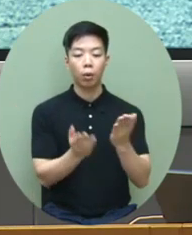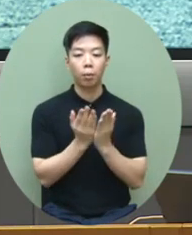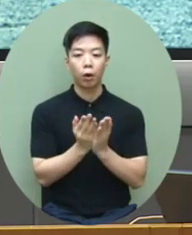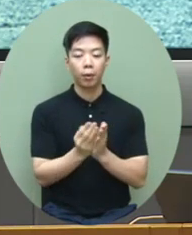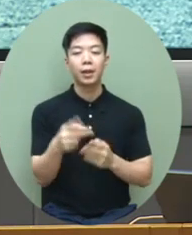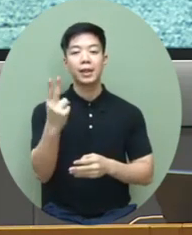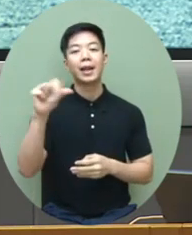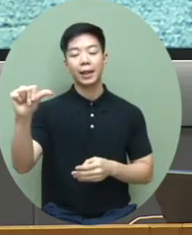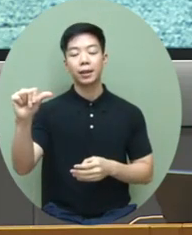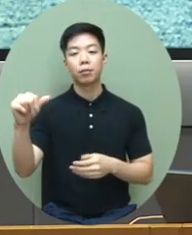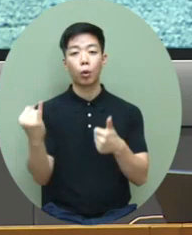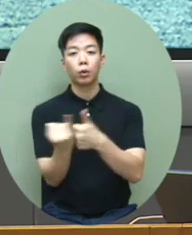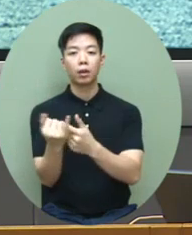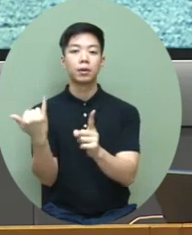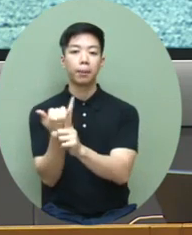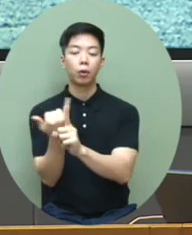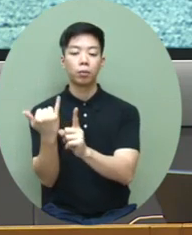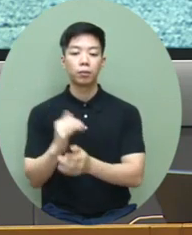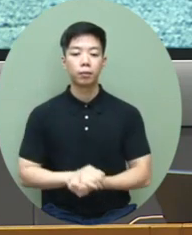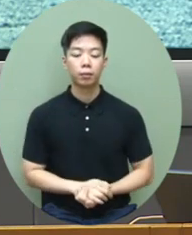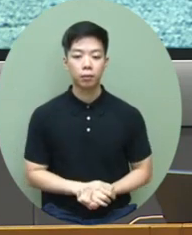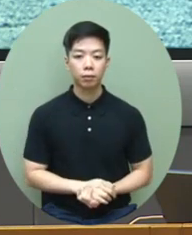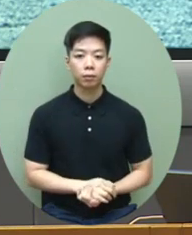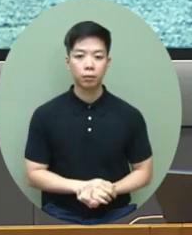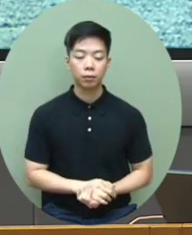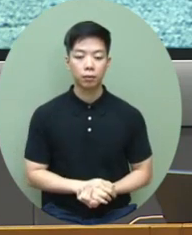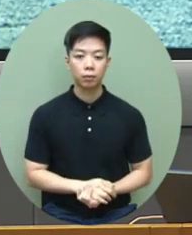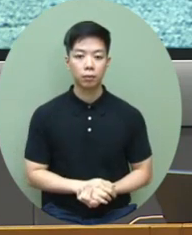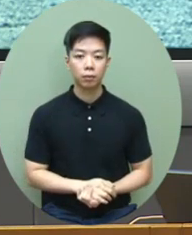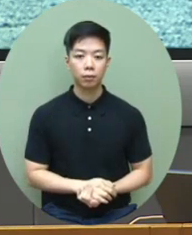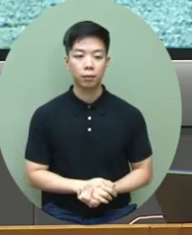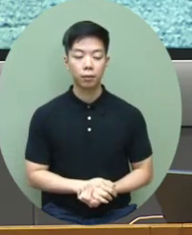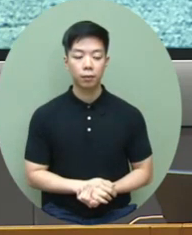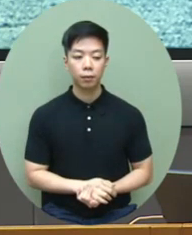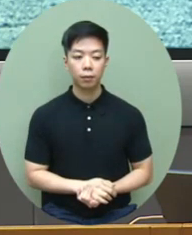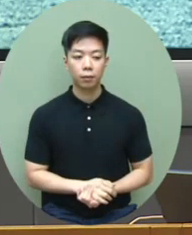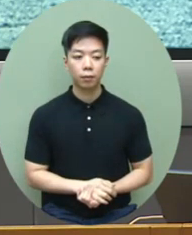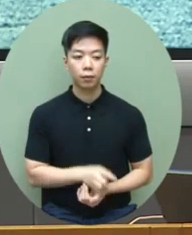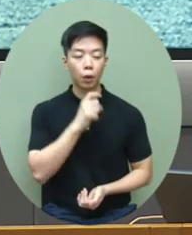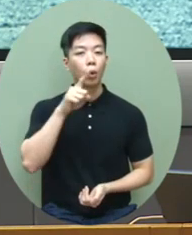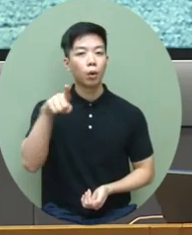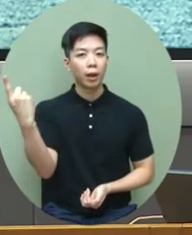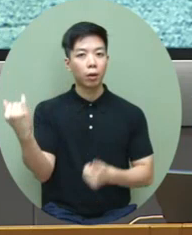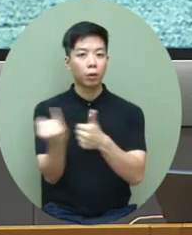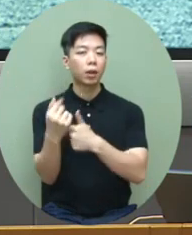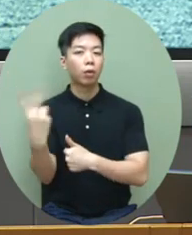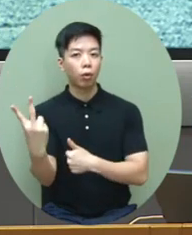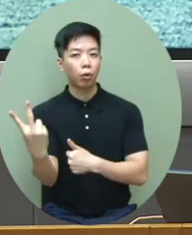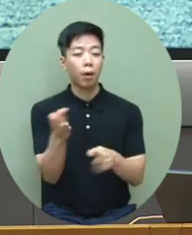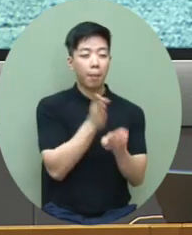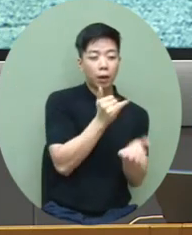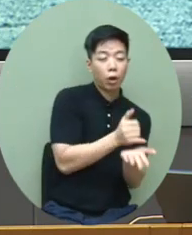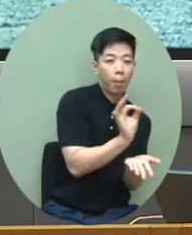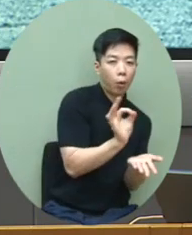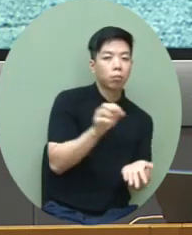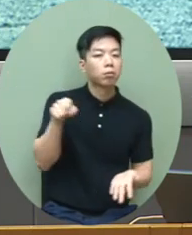2A班有16個學生，咁除咗呢2位學生，仲有2位其他學生咧，即係冇搭校巴嘅學生都係確診嘅，咁